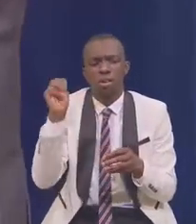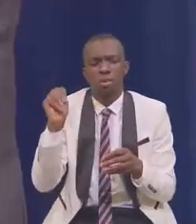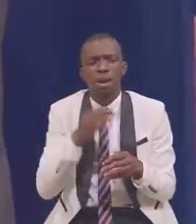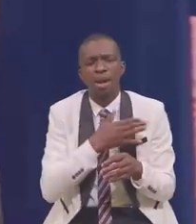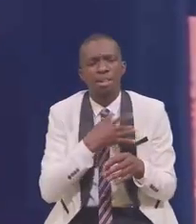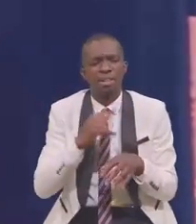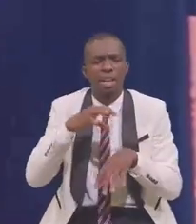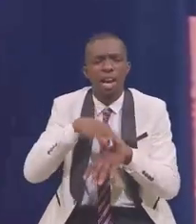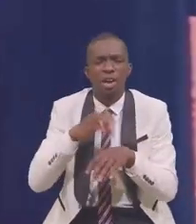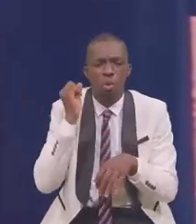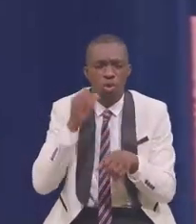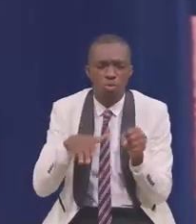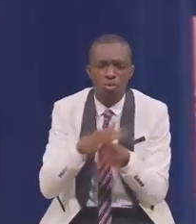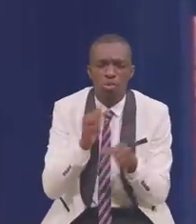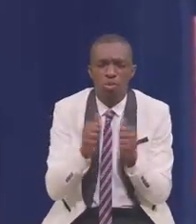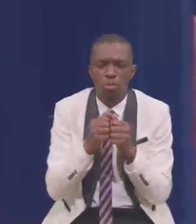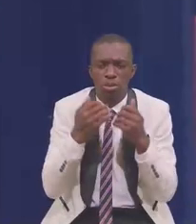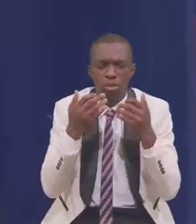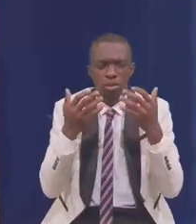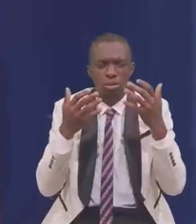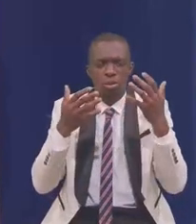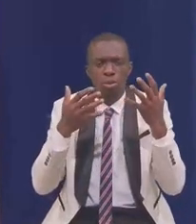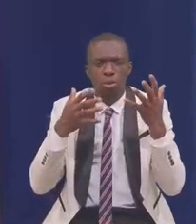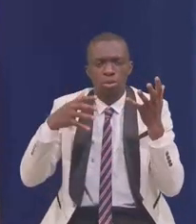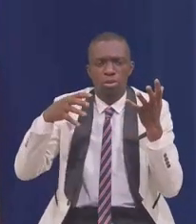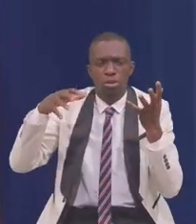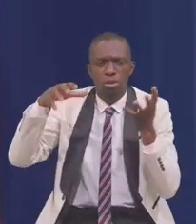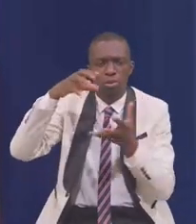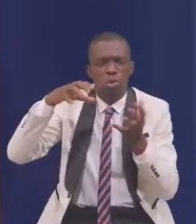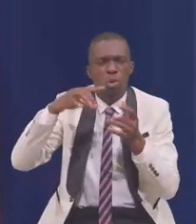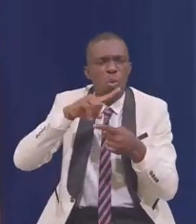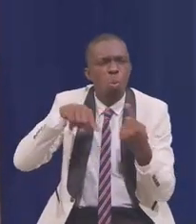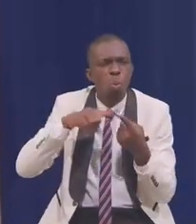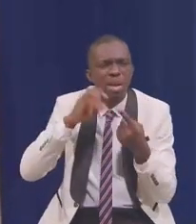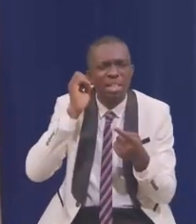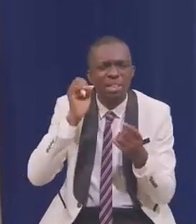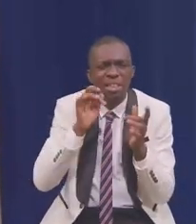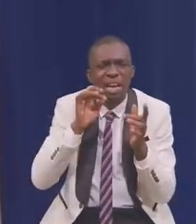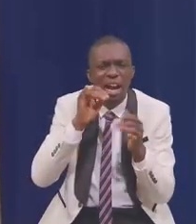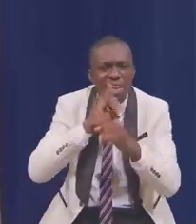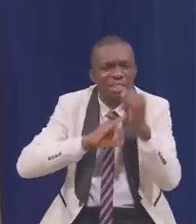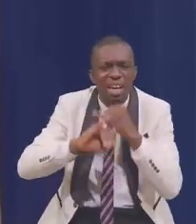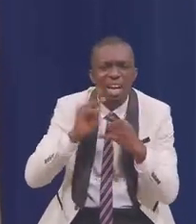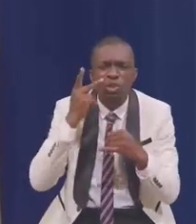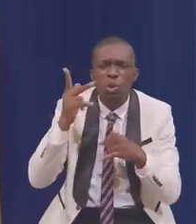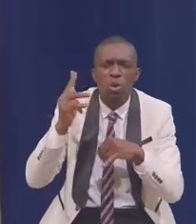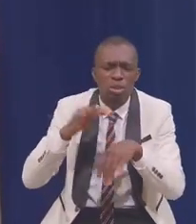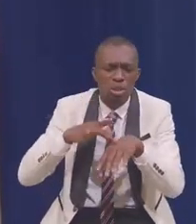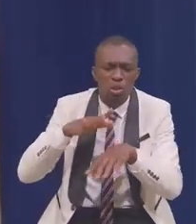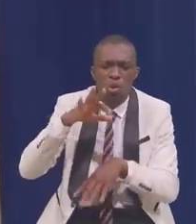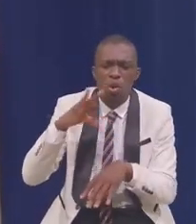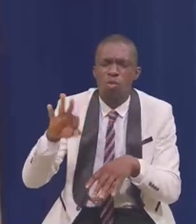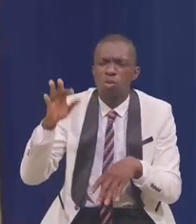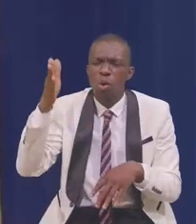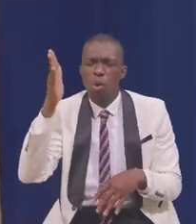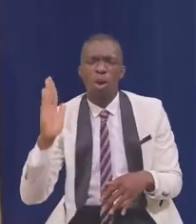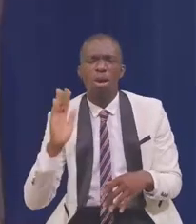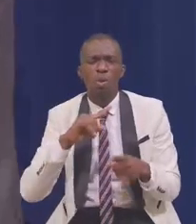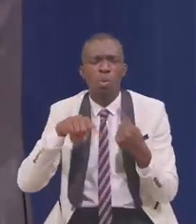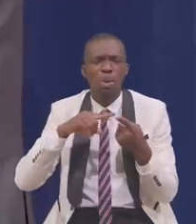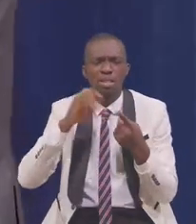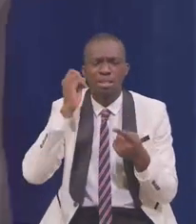lorsqu'il a vu la gloire de Dieu, lorsqu'il a vu la sainteté de Dieu, lorsqu'il a vu la sainteté de ses anges et s'est